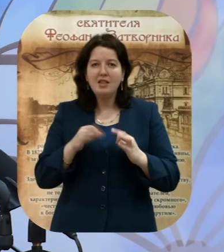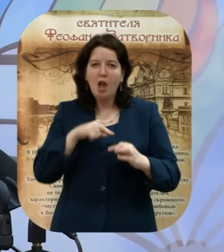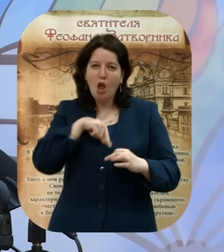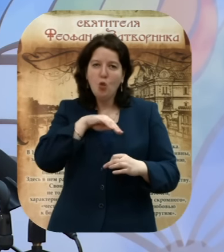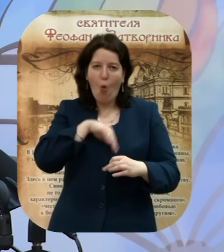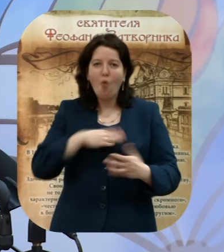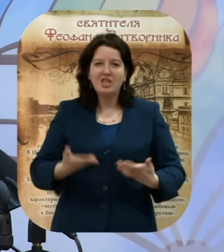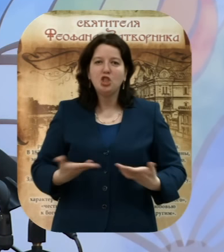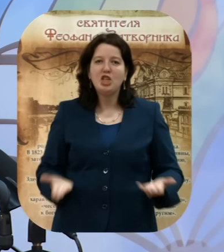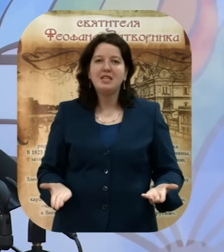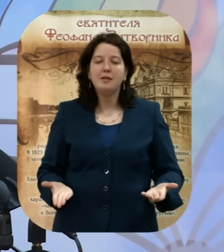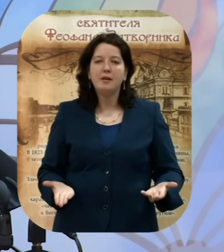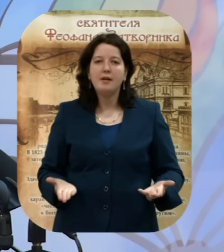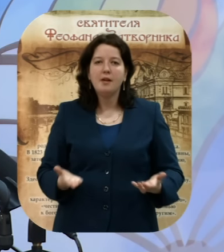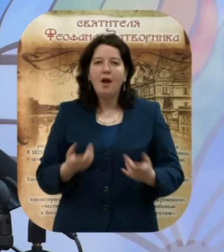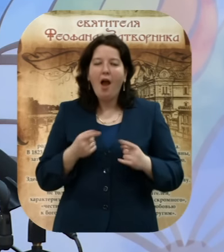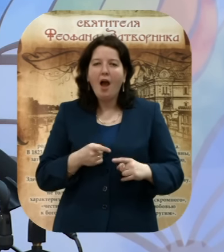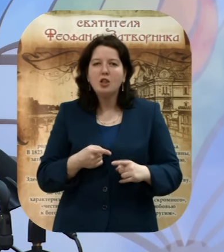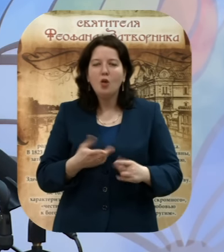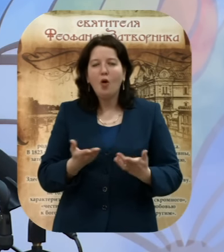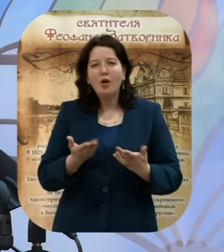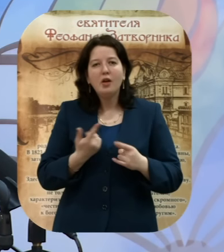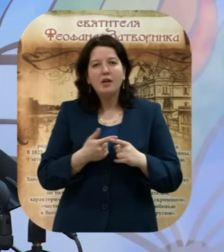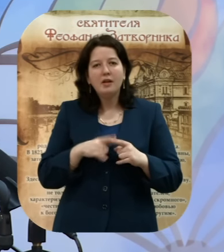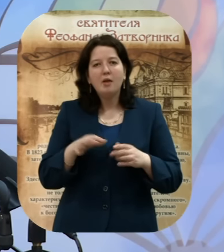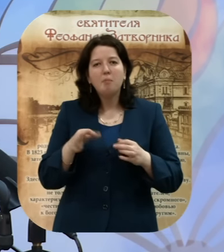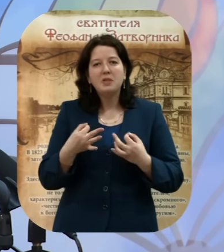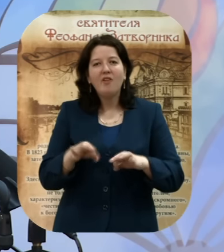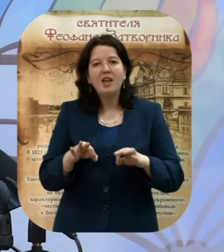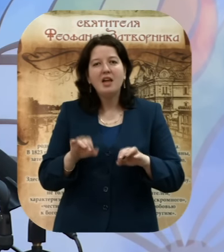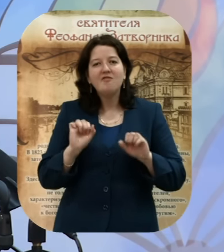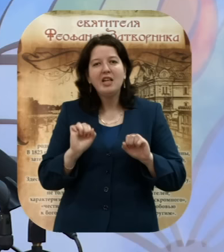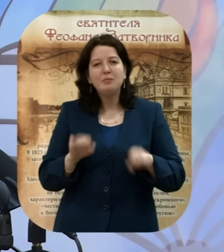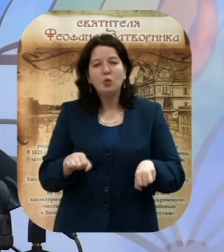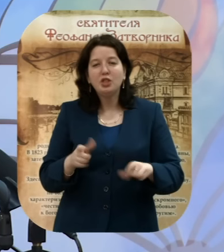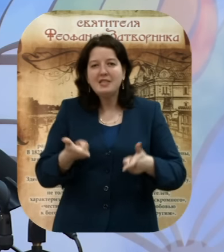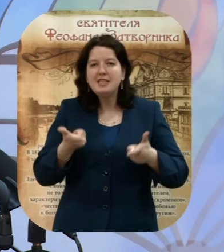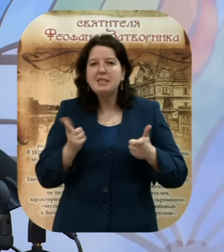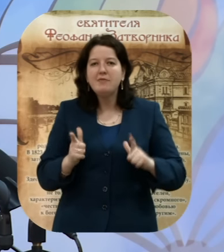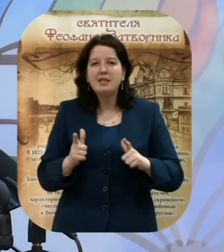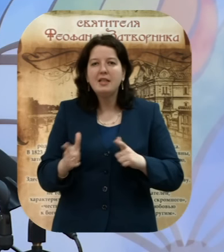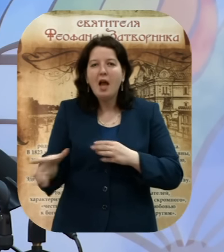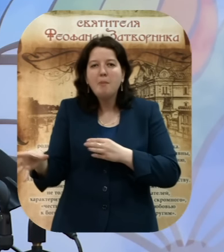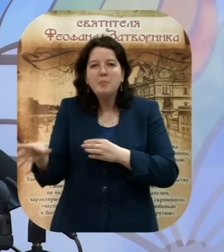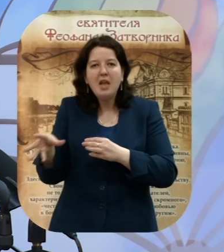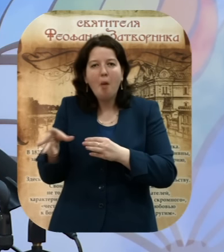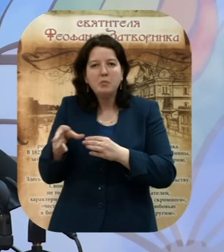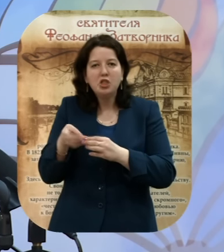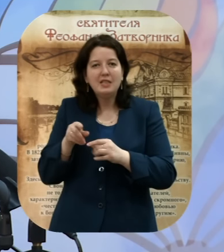жизни. Оно дает мне только возможность действительно приобщиться тому,